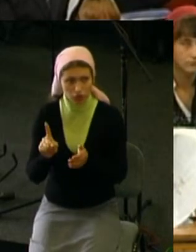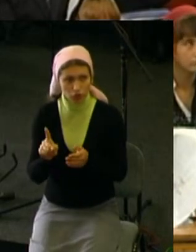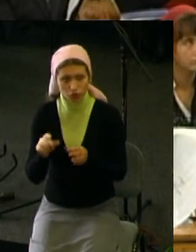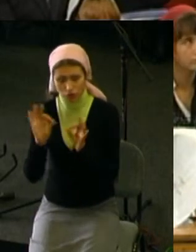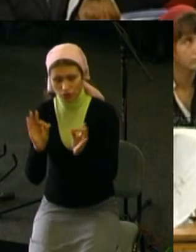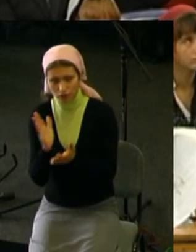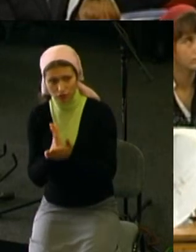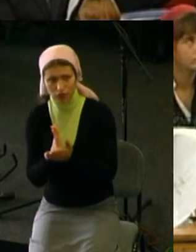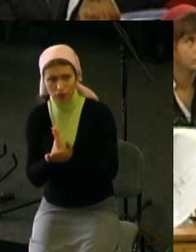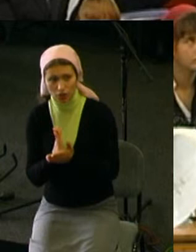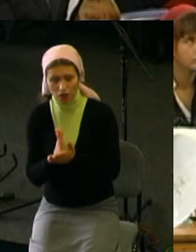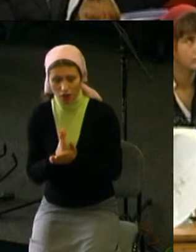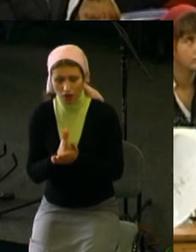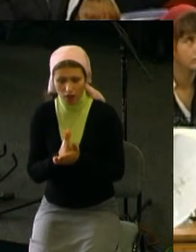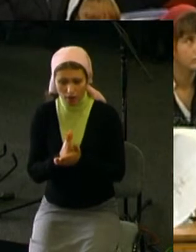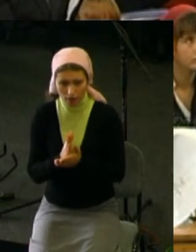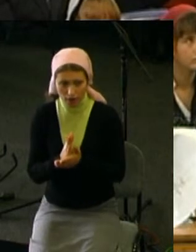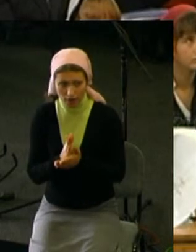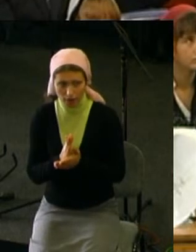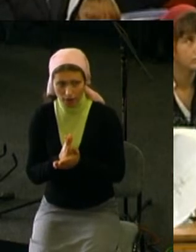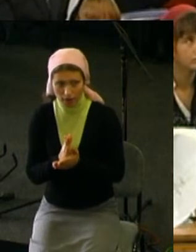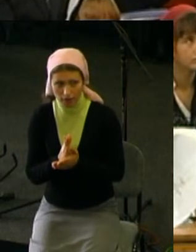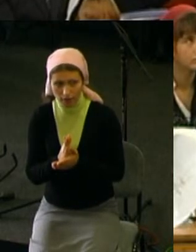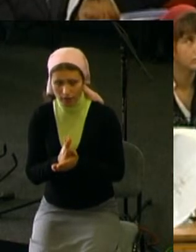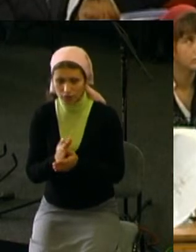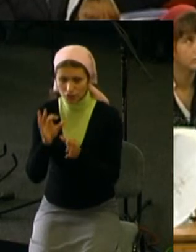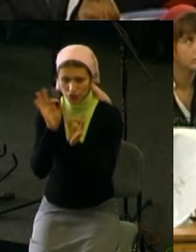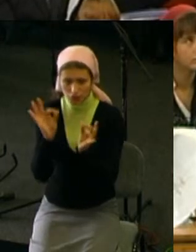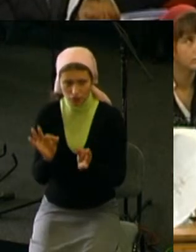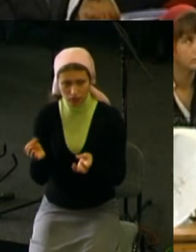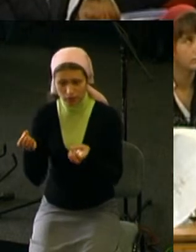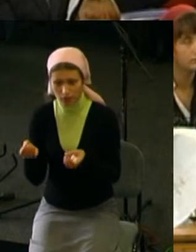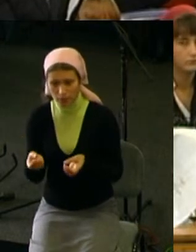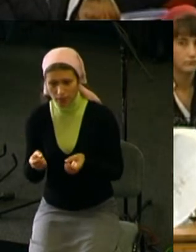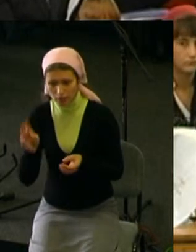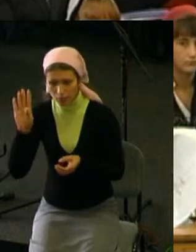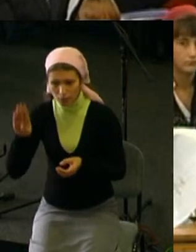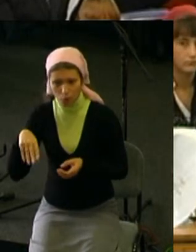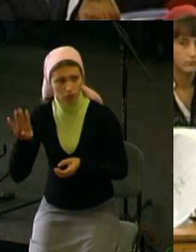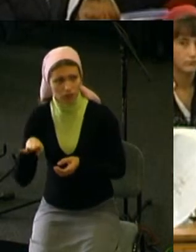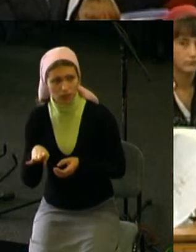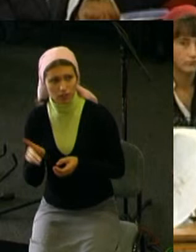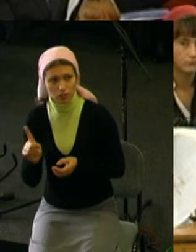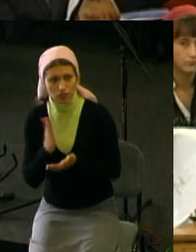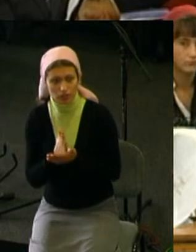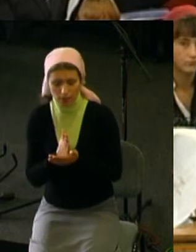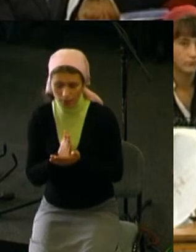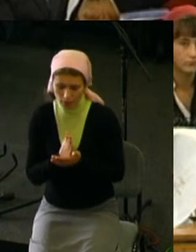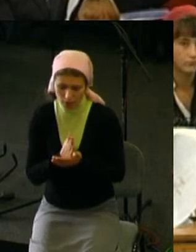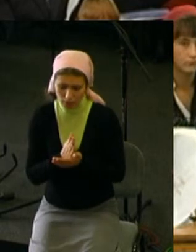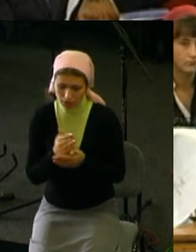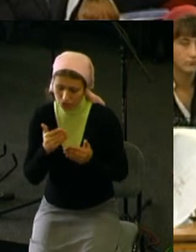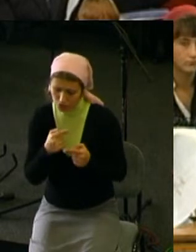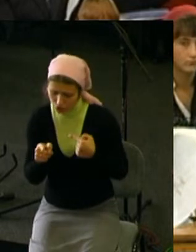що-небудь або Посвята іду по світу є що-небудь